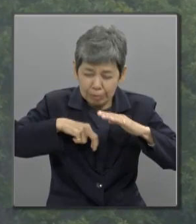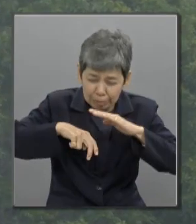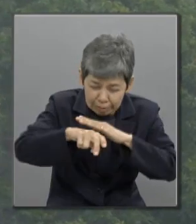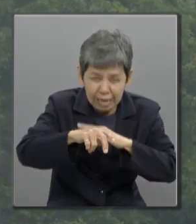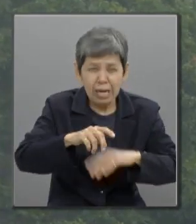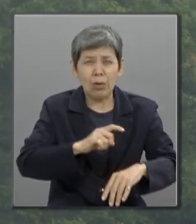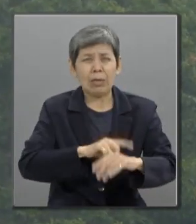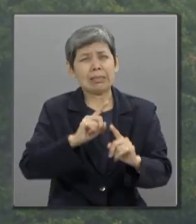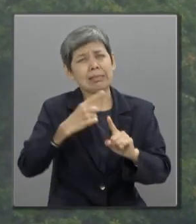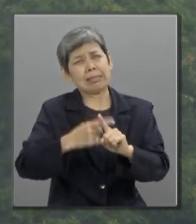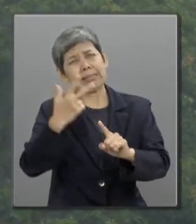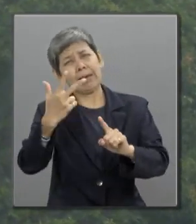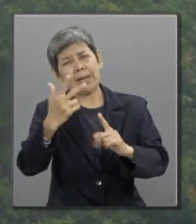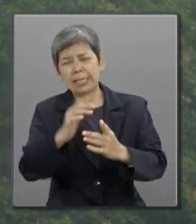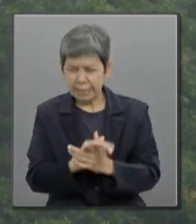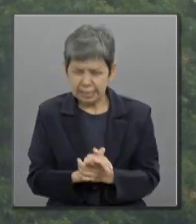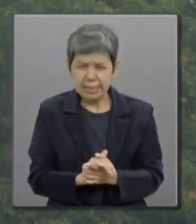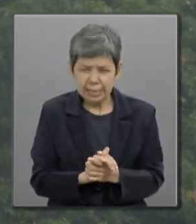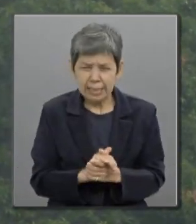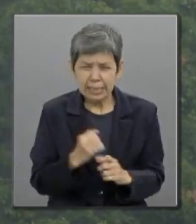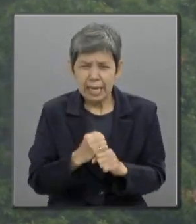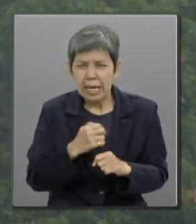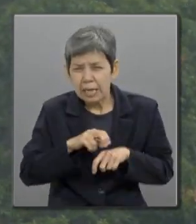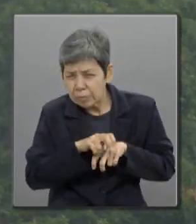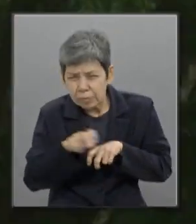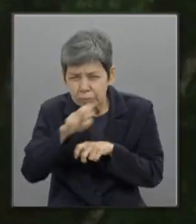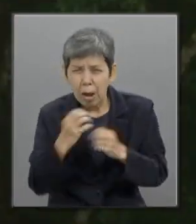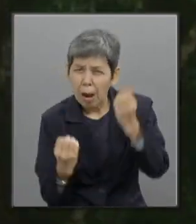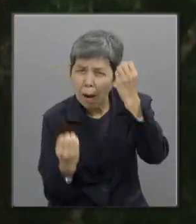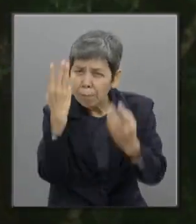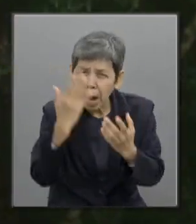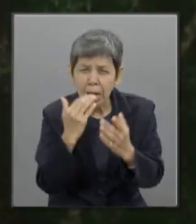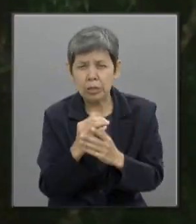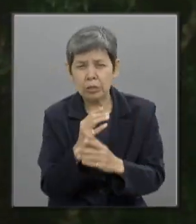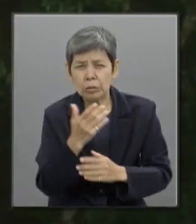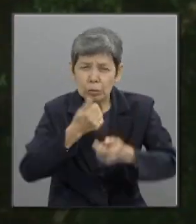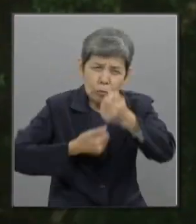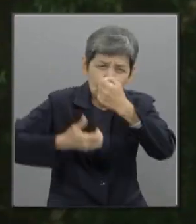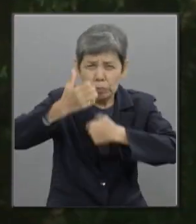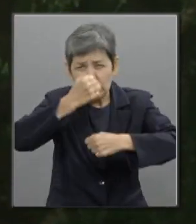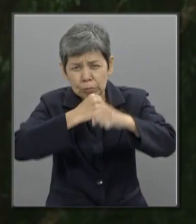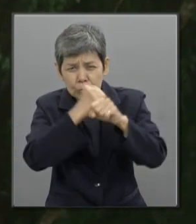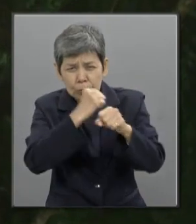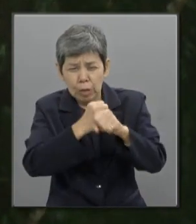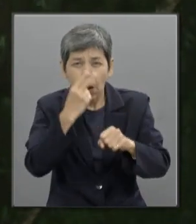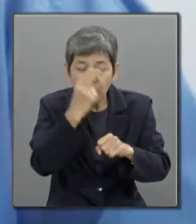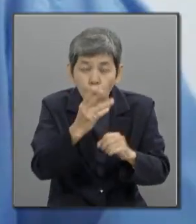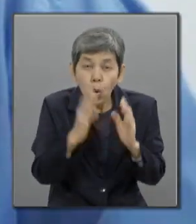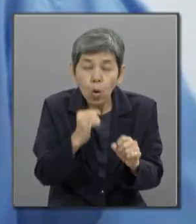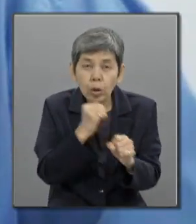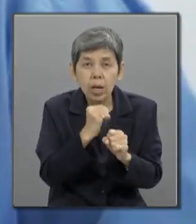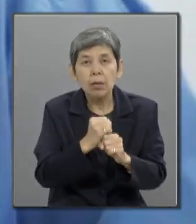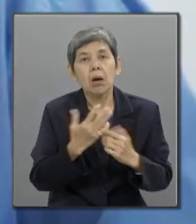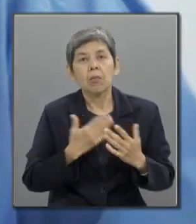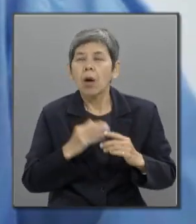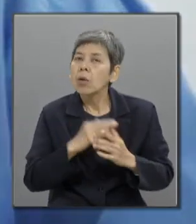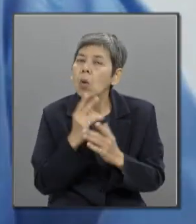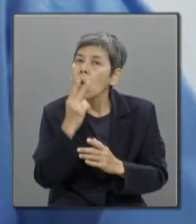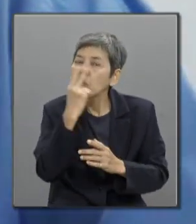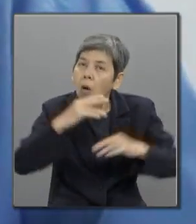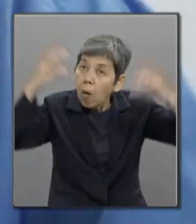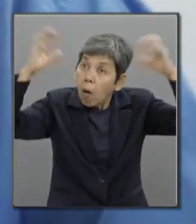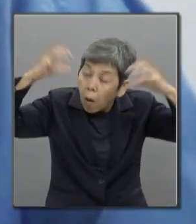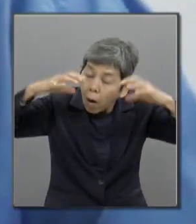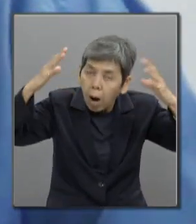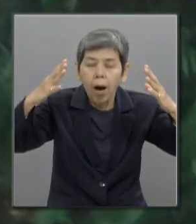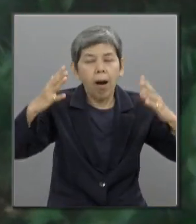ไปเวลาก็มีอยู่แค่3เดือนบางทีต้องพาขึ้นไปไต่ต้นไม้เชือกนะฮะขึ้นไปเรือนยอดจะพาคนไปดูหลังคาของป่าอย่างเ